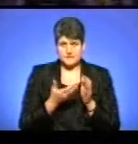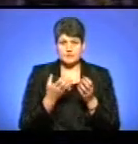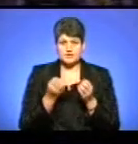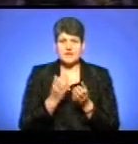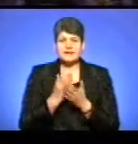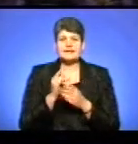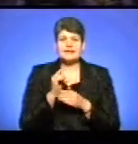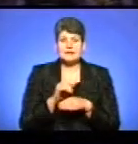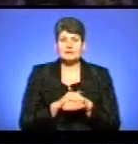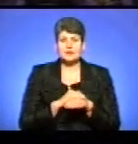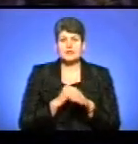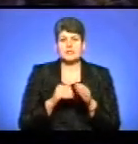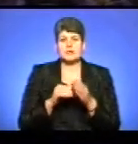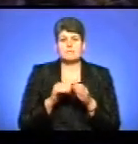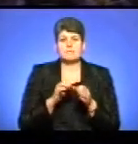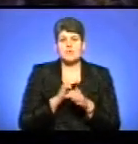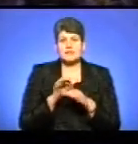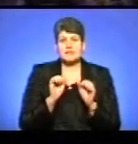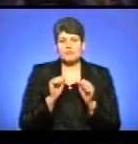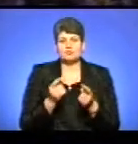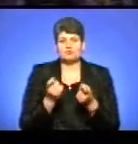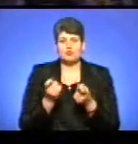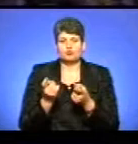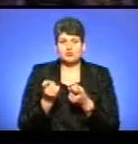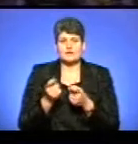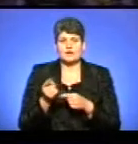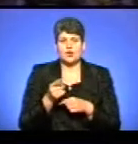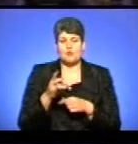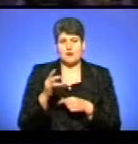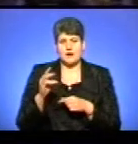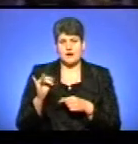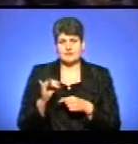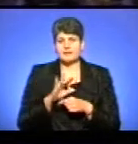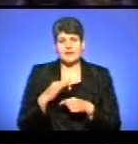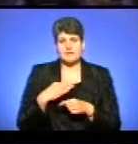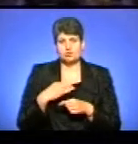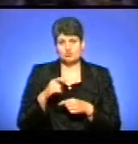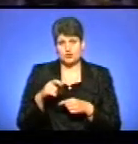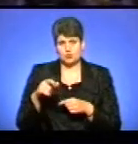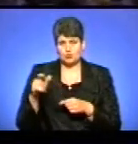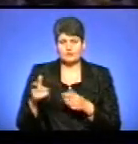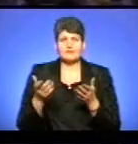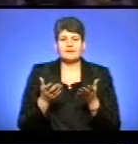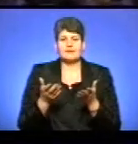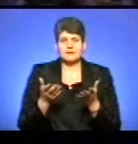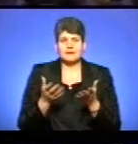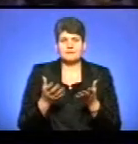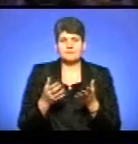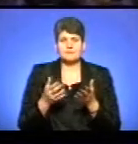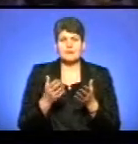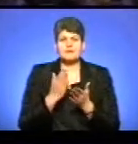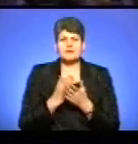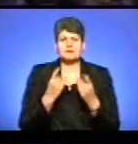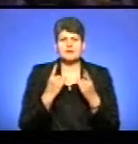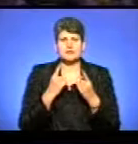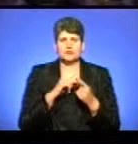такі благодійні проєкти, до яких ще можуть долучитися тернополяни, долучитися небайдужі люди, і які під собою мають велику